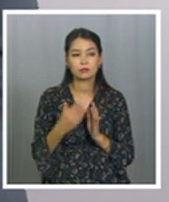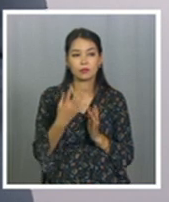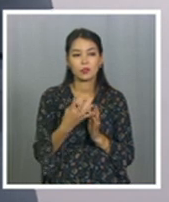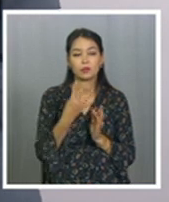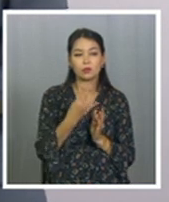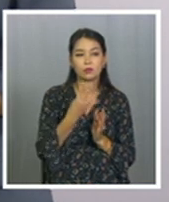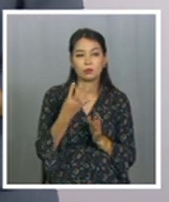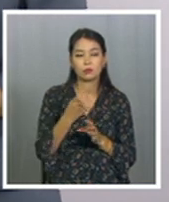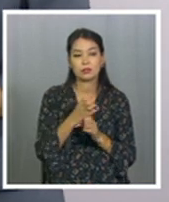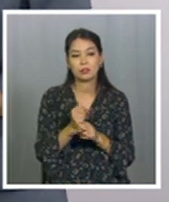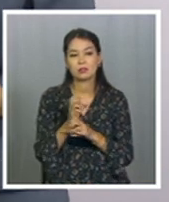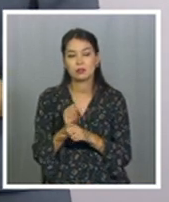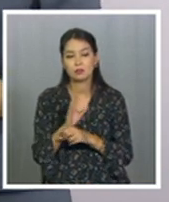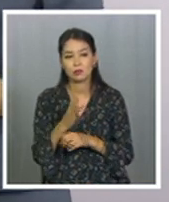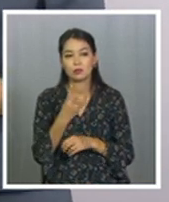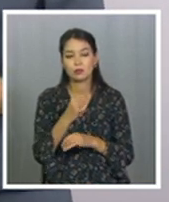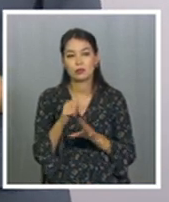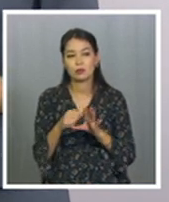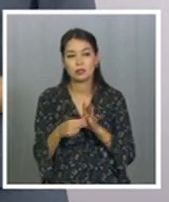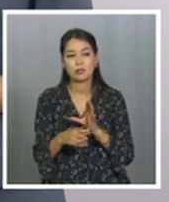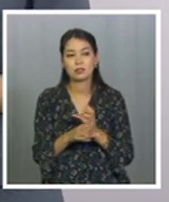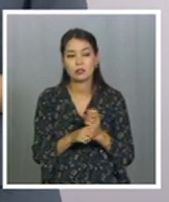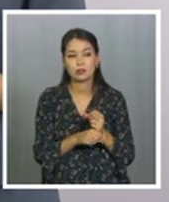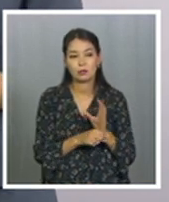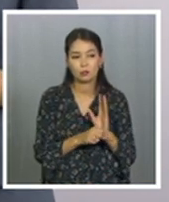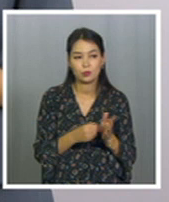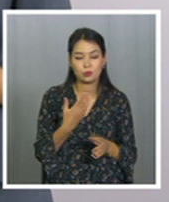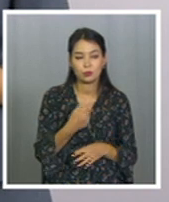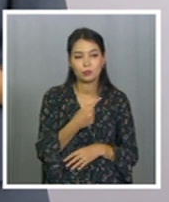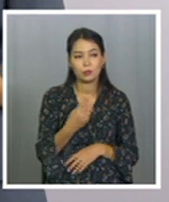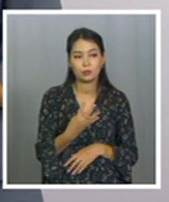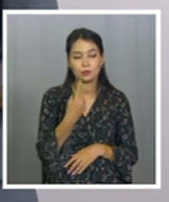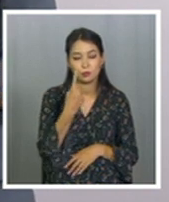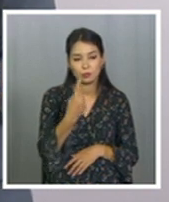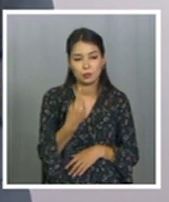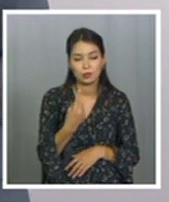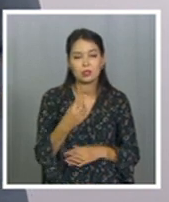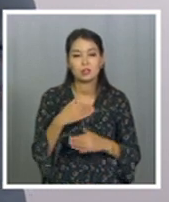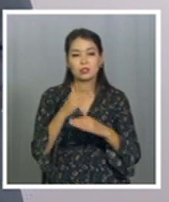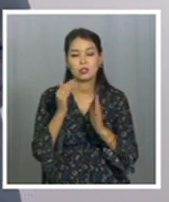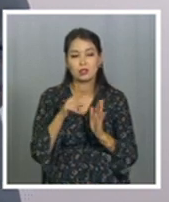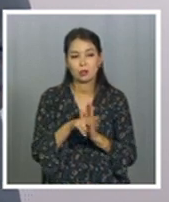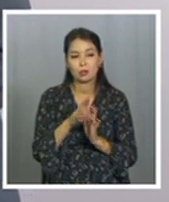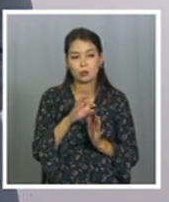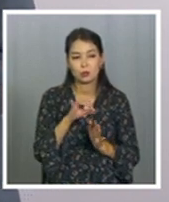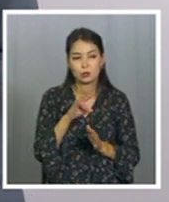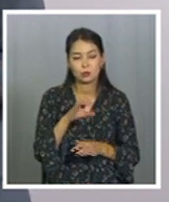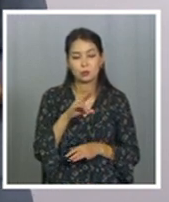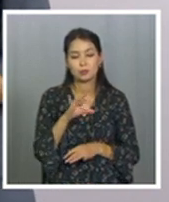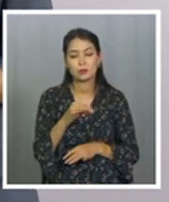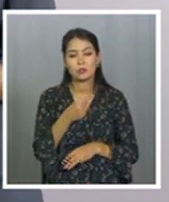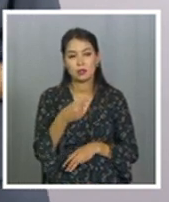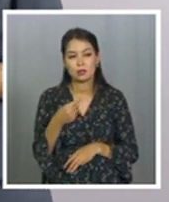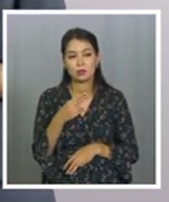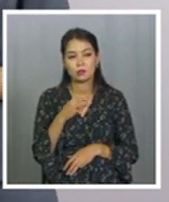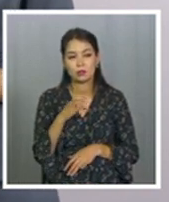қысқарады, және 4 пен 16-ны қысқартатын болсақ, минус 4-тен 1, жақшаның ішінде косинус пи азайтылған, косинус